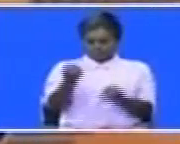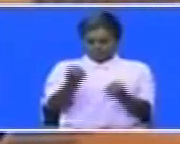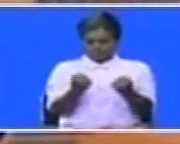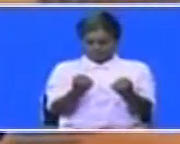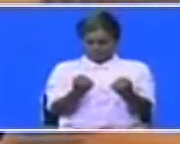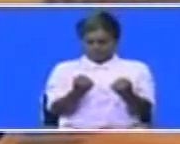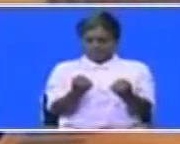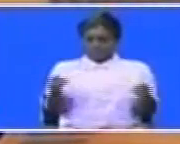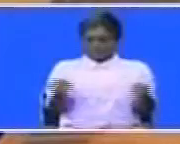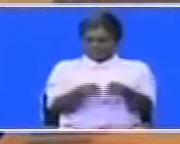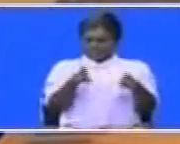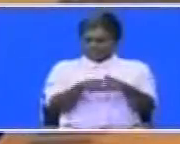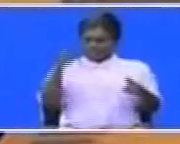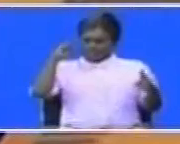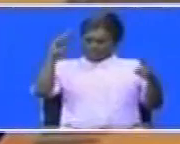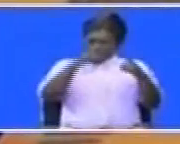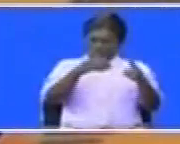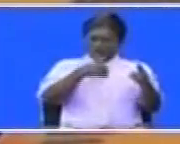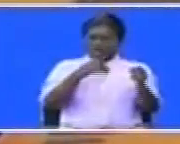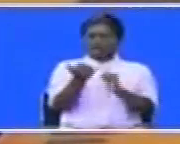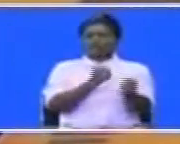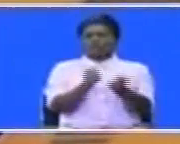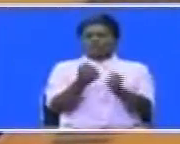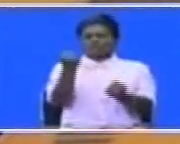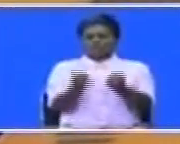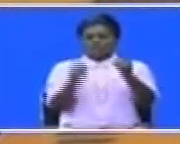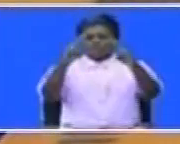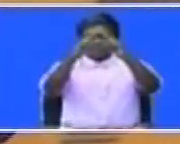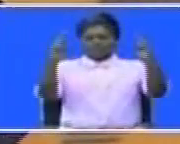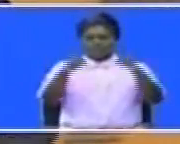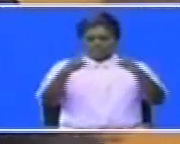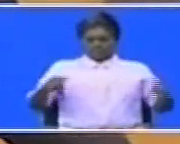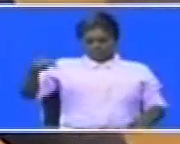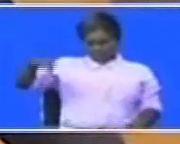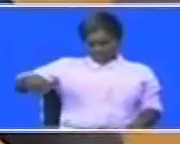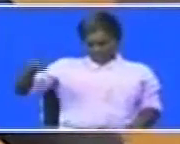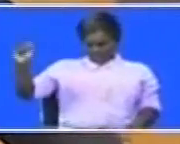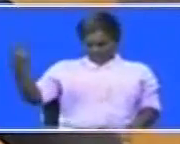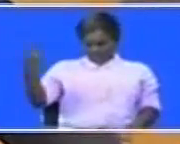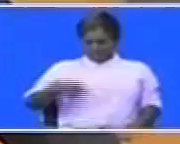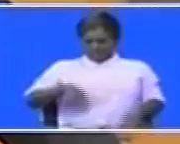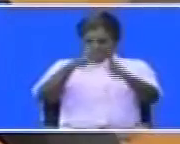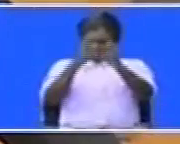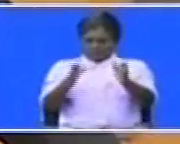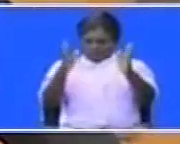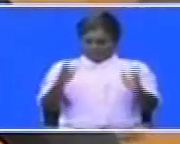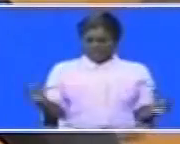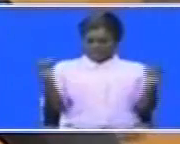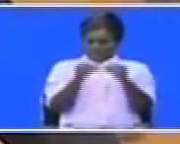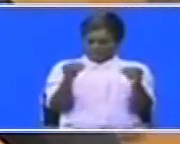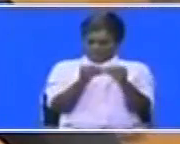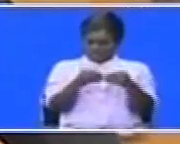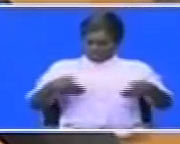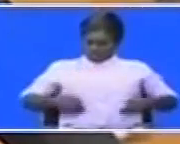Gulf pia atapania kushiriki kwenye mashindano ya magari ya kitaifa hapa nchini Kenya. Robinson Okenye alipata fursa na kuzungumza